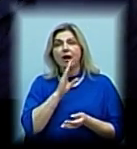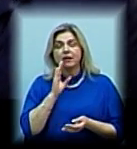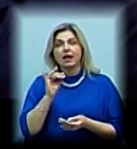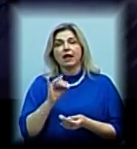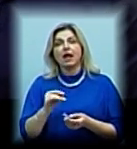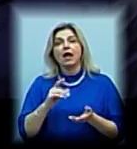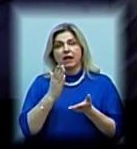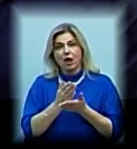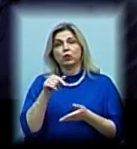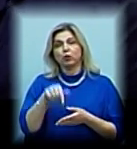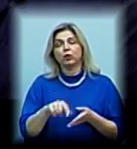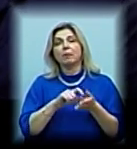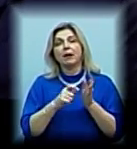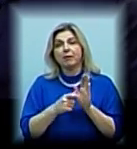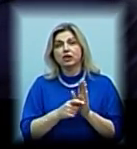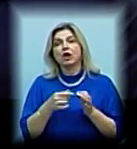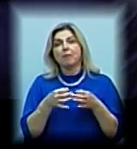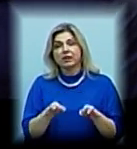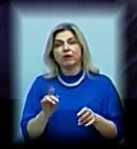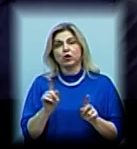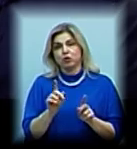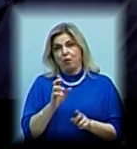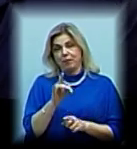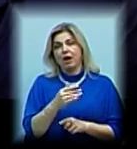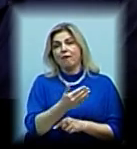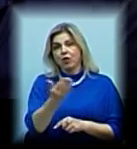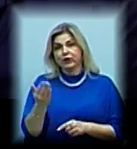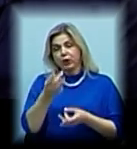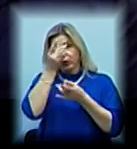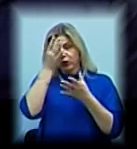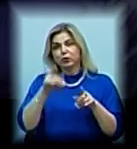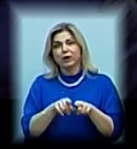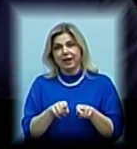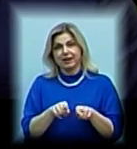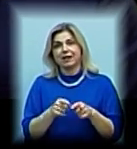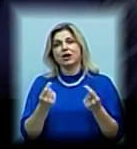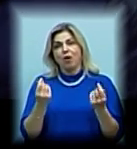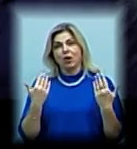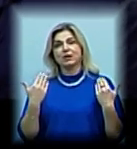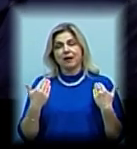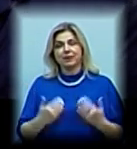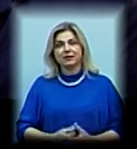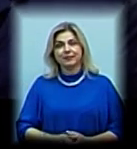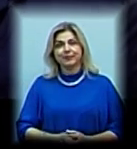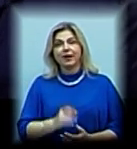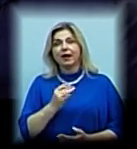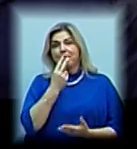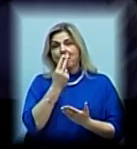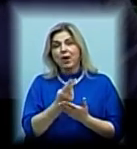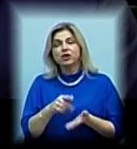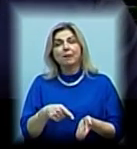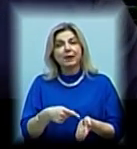приміщення, які дозволяють, щоб вони, як то кажуть, культурно теж розслабилися. Та побачили